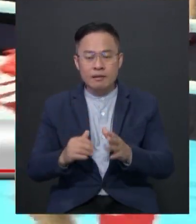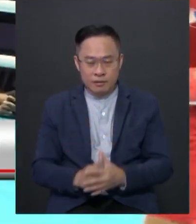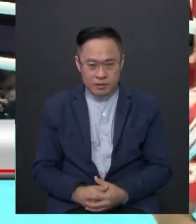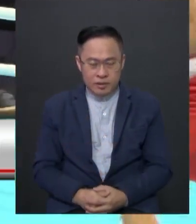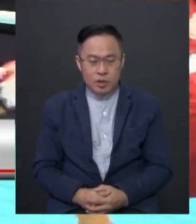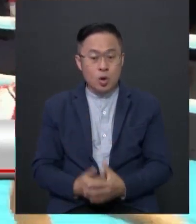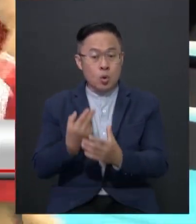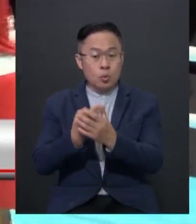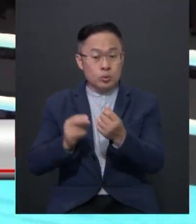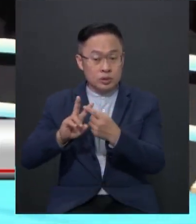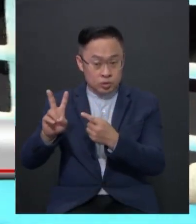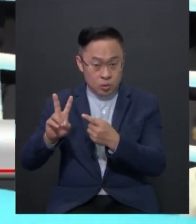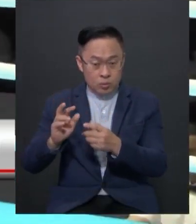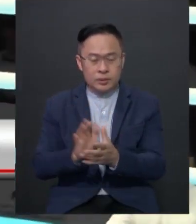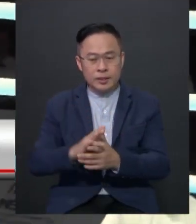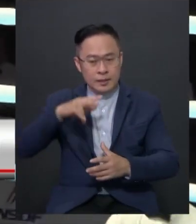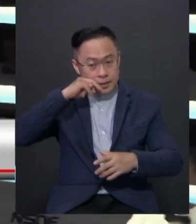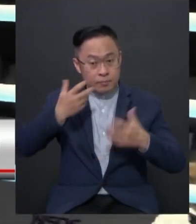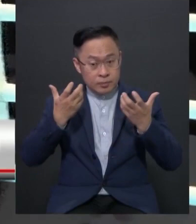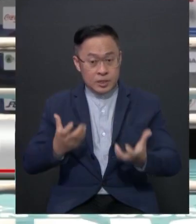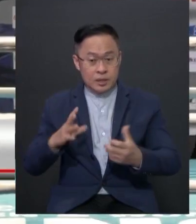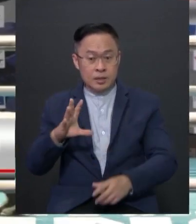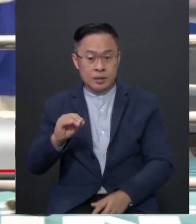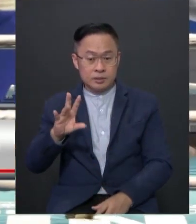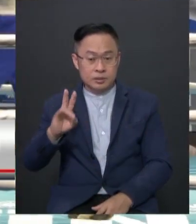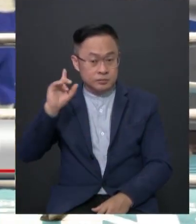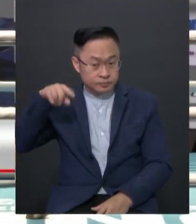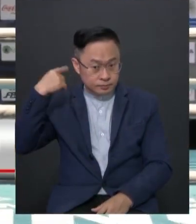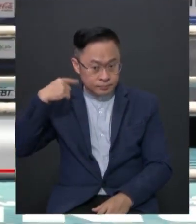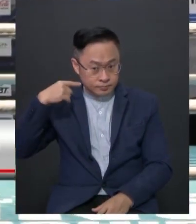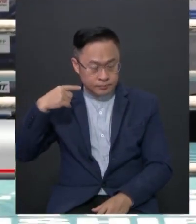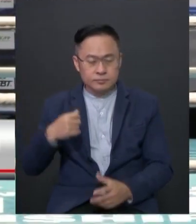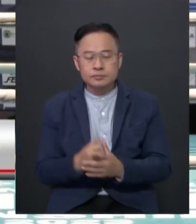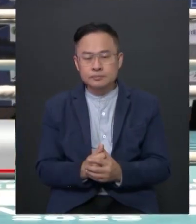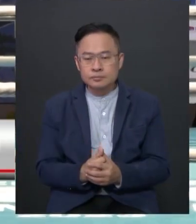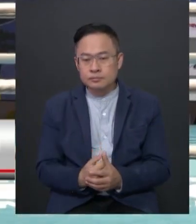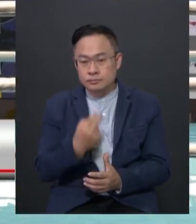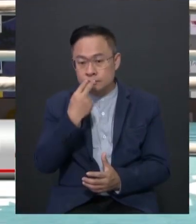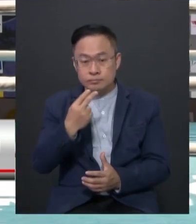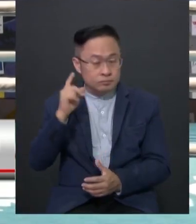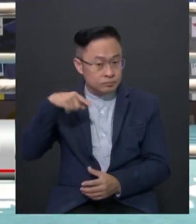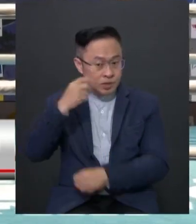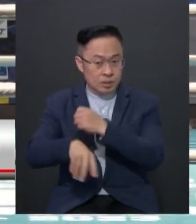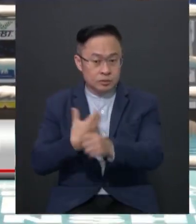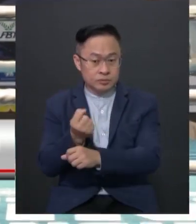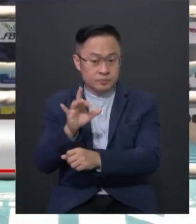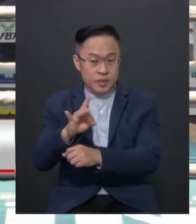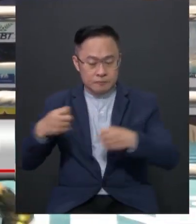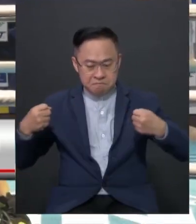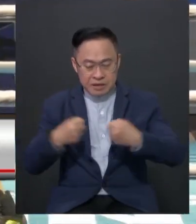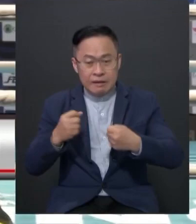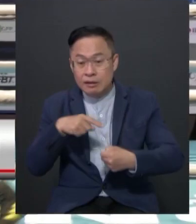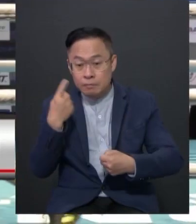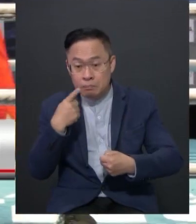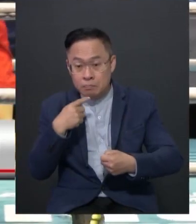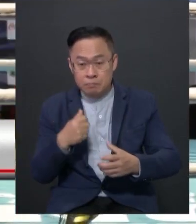ทีนี้ในรุ่นต่อมานะคะ57กิโลกรัมหญิงค่ะนัทนิชาจงโปร่งกลางนะคะดาวรุ่งวัย18ปีเจองานหนักเลย